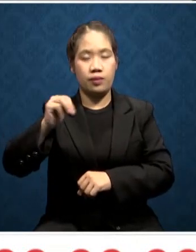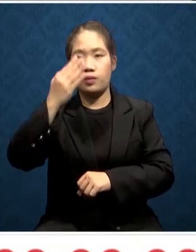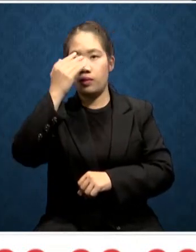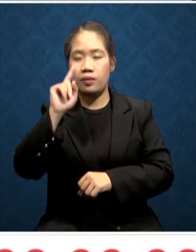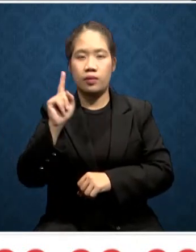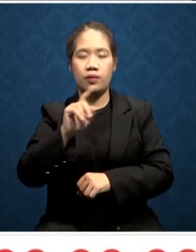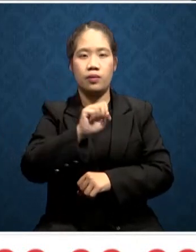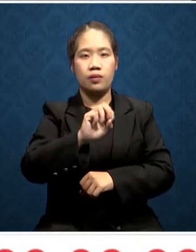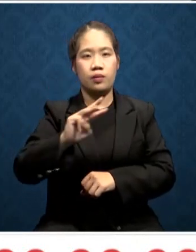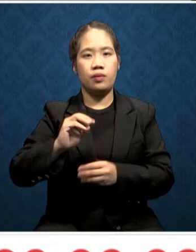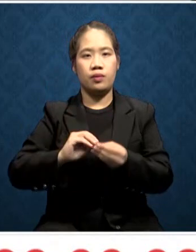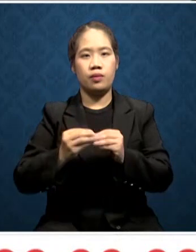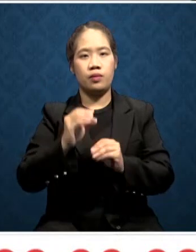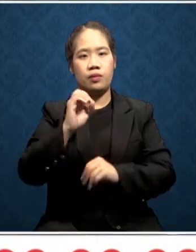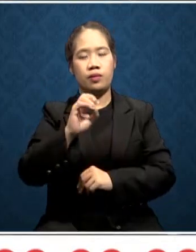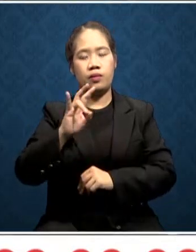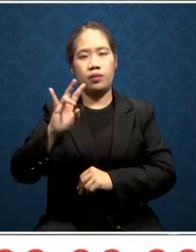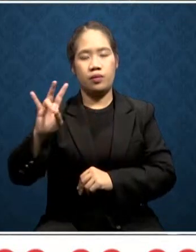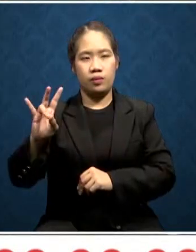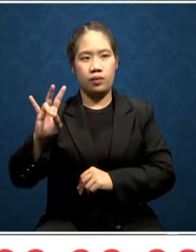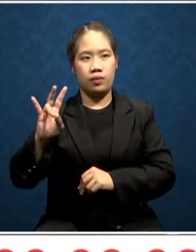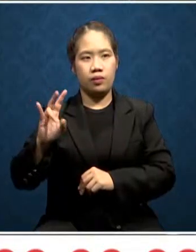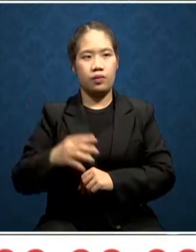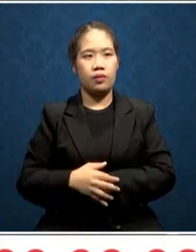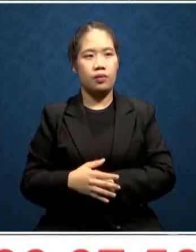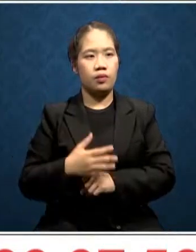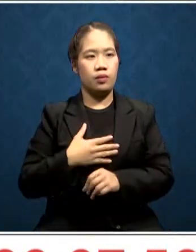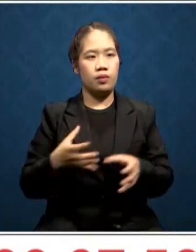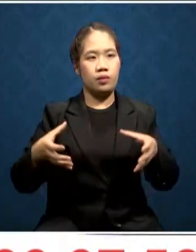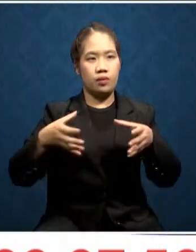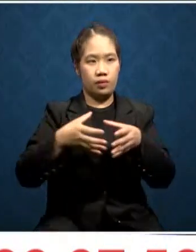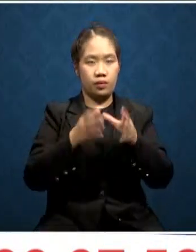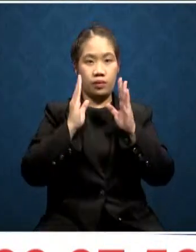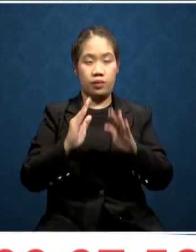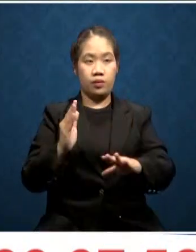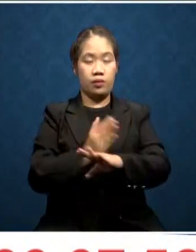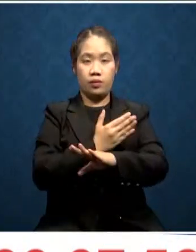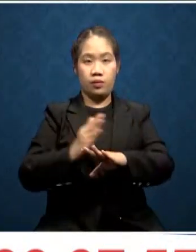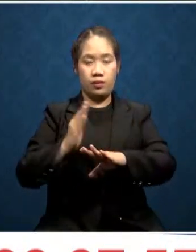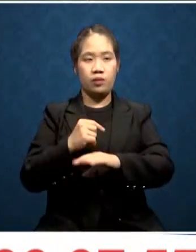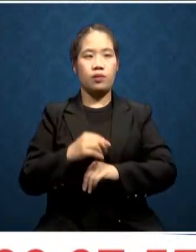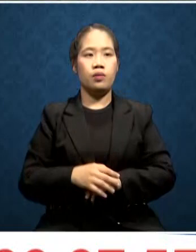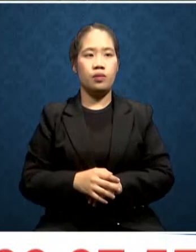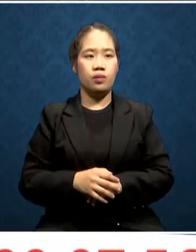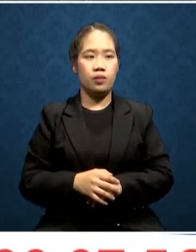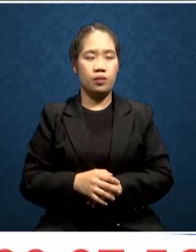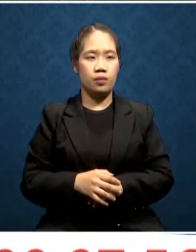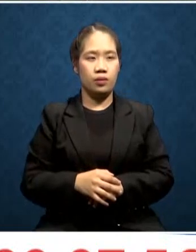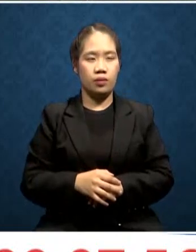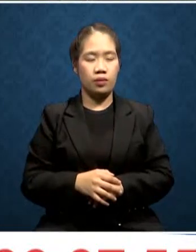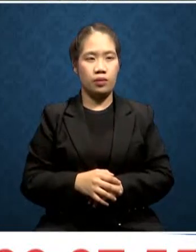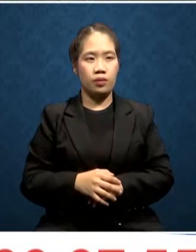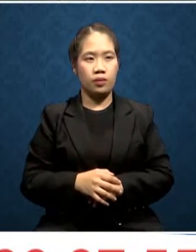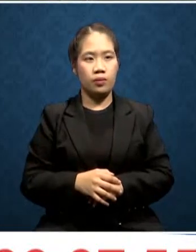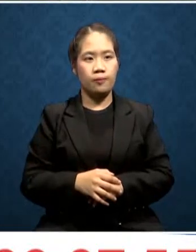สมาชิก077ก็เป็นกลุ่มนักธุรกิจก็